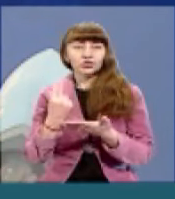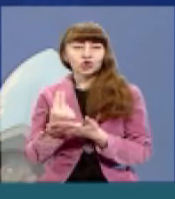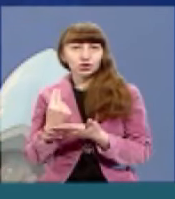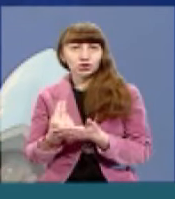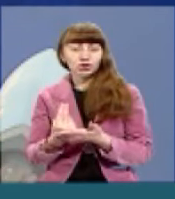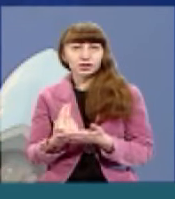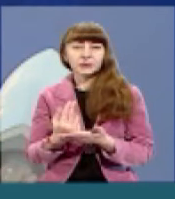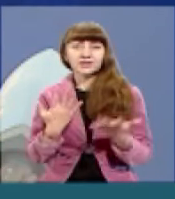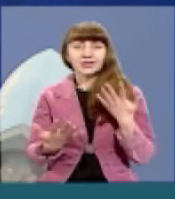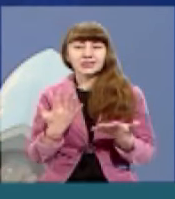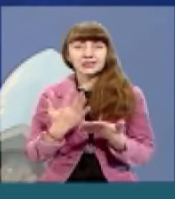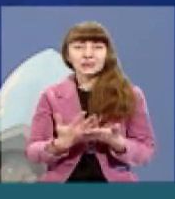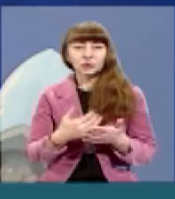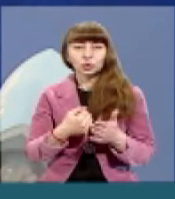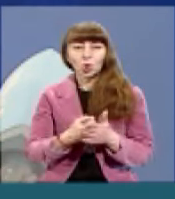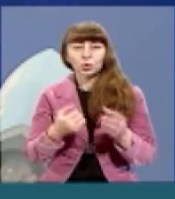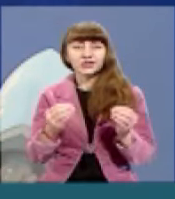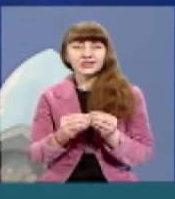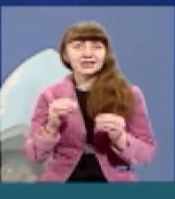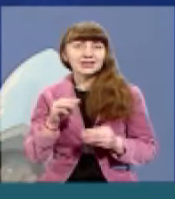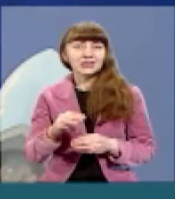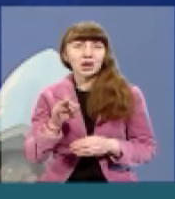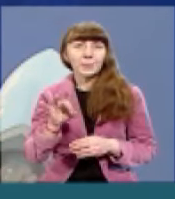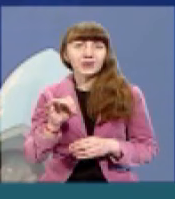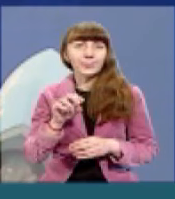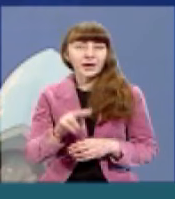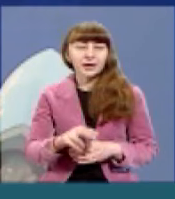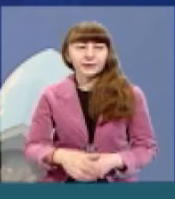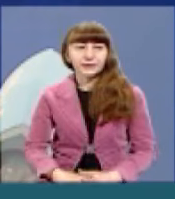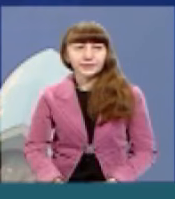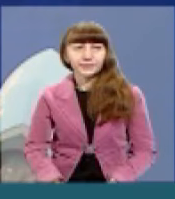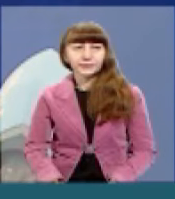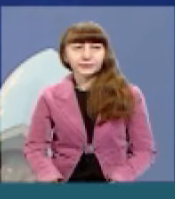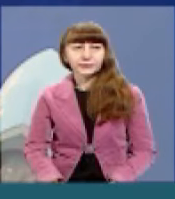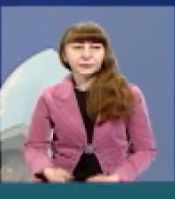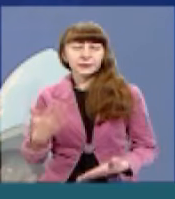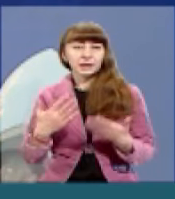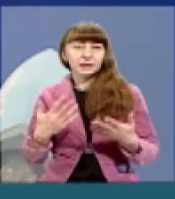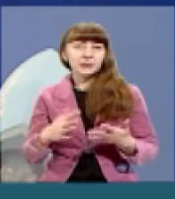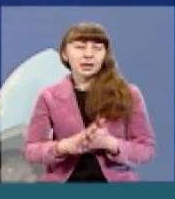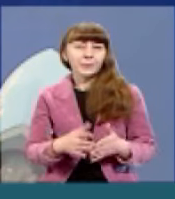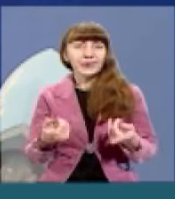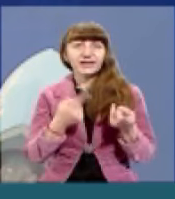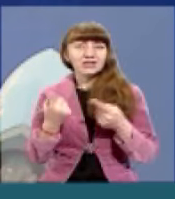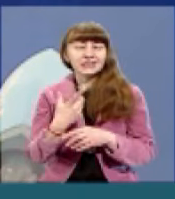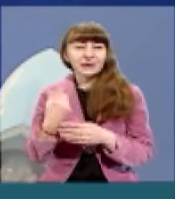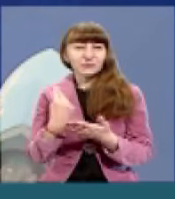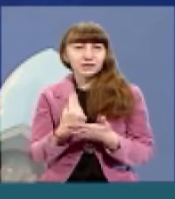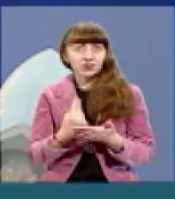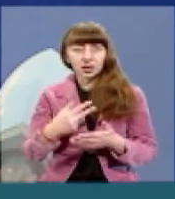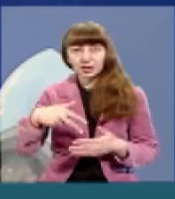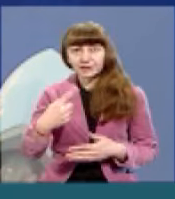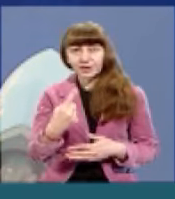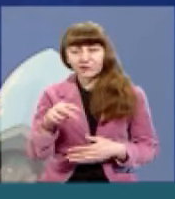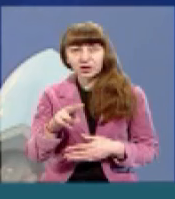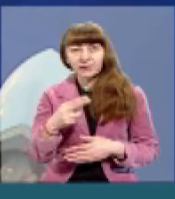средства, если таковые есть, да, до 10 тысяч МРП. То есть предел до 10 тысяч МРП. Если переводить это в деньги, то по состоянию на